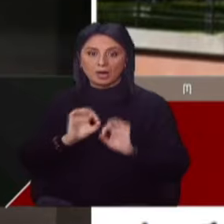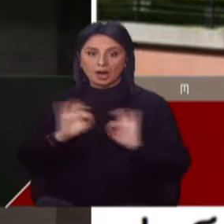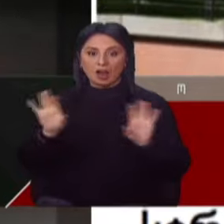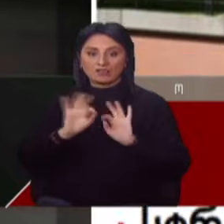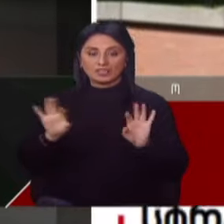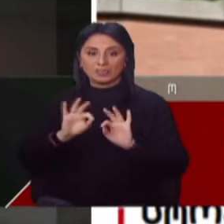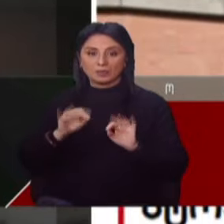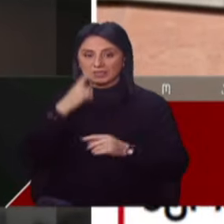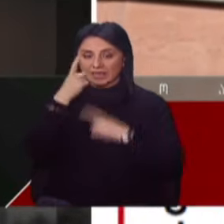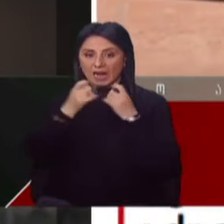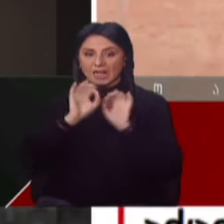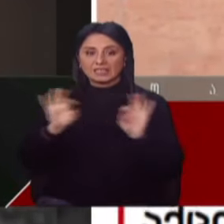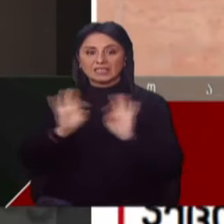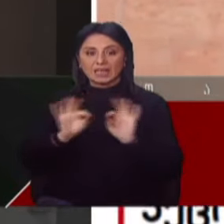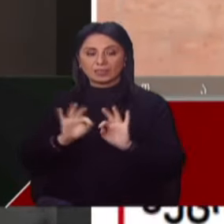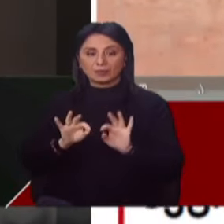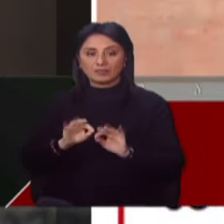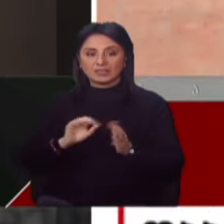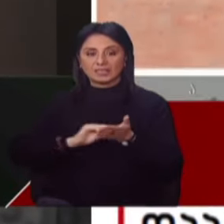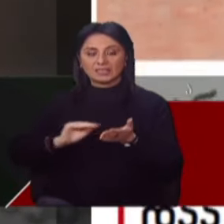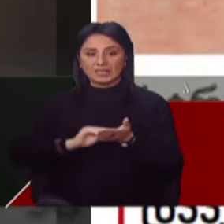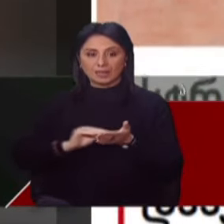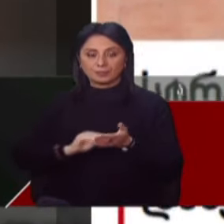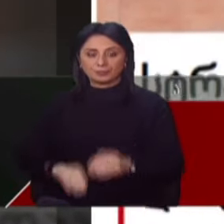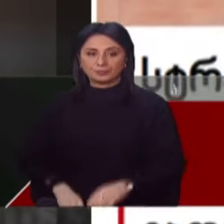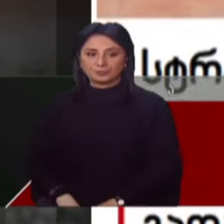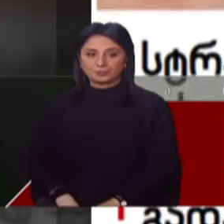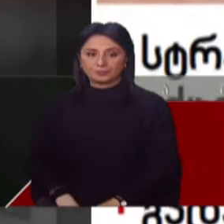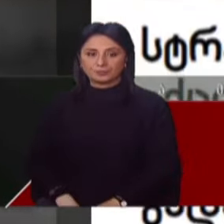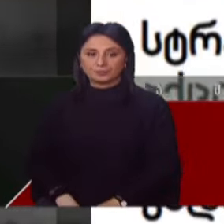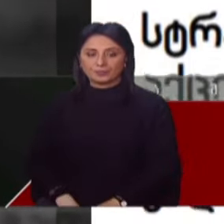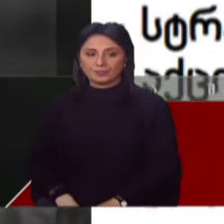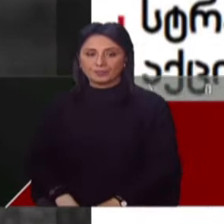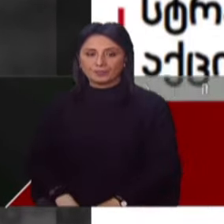გავრცელებულ განცხადებაში წერია